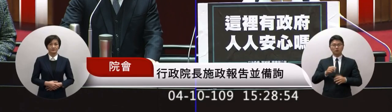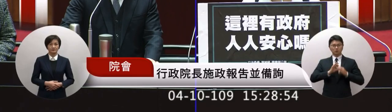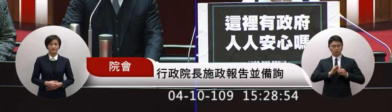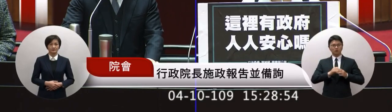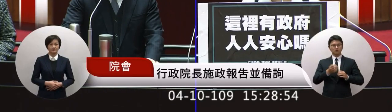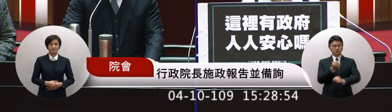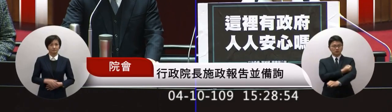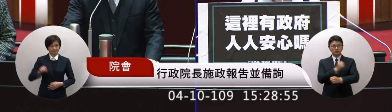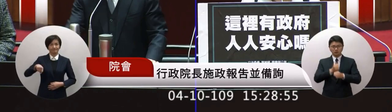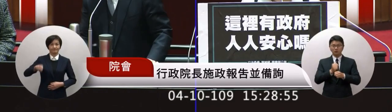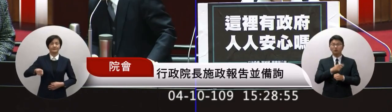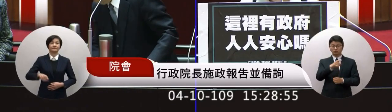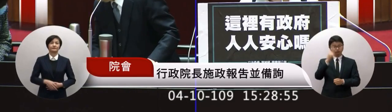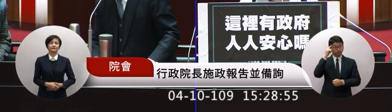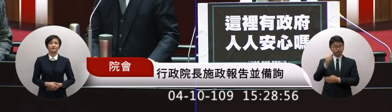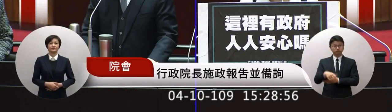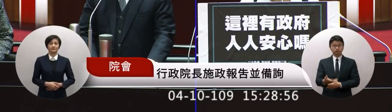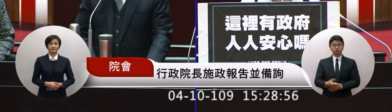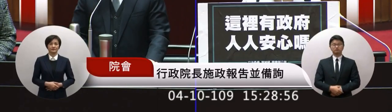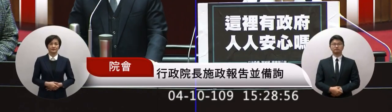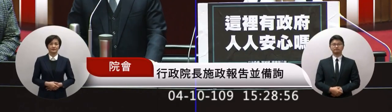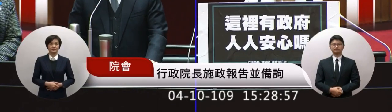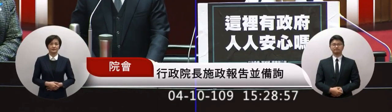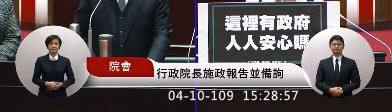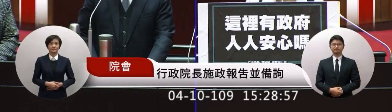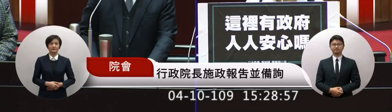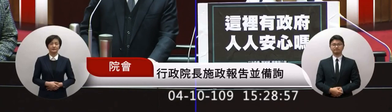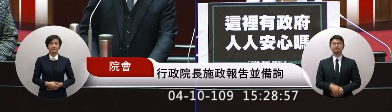吗？ 同意。 是，那您也